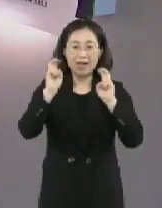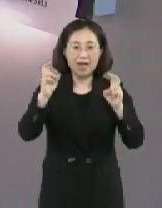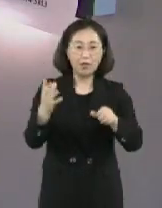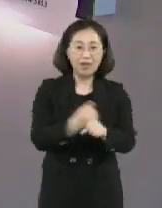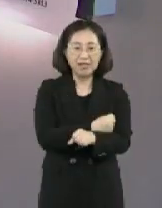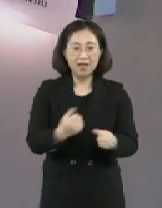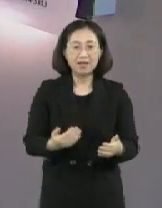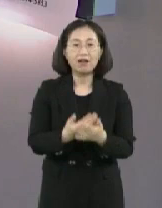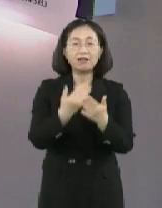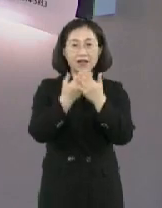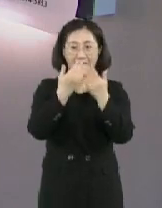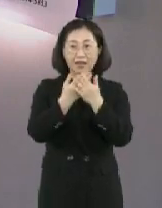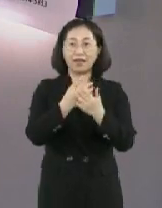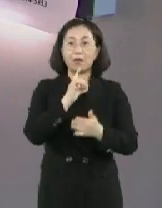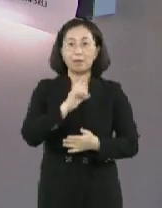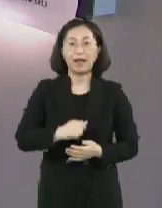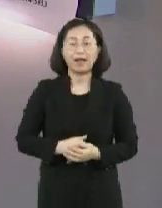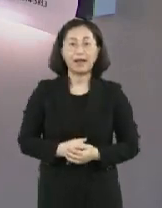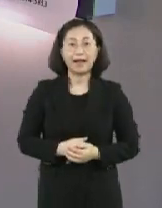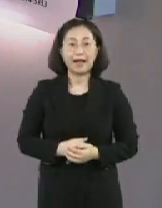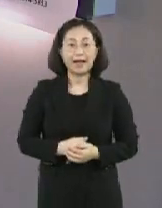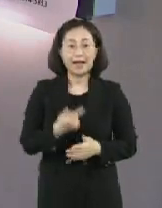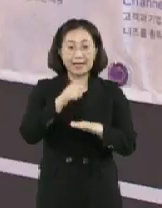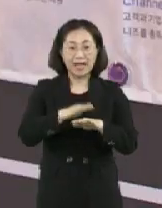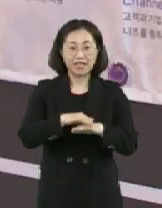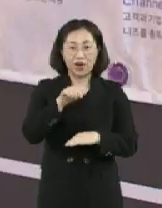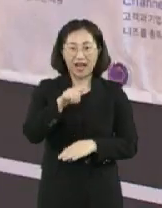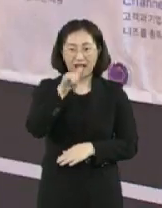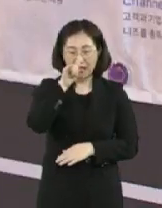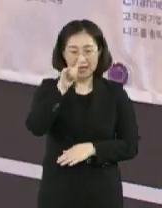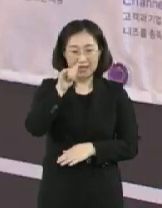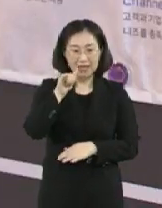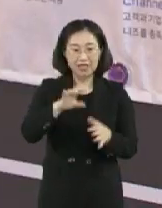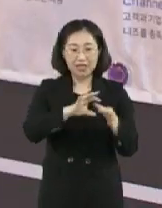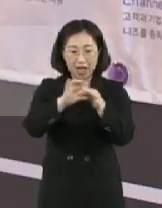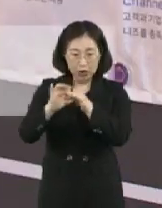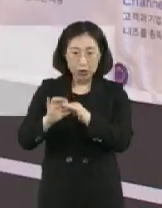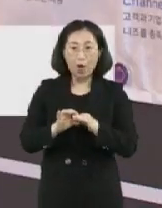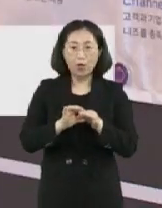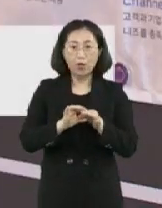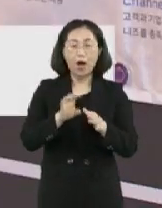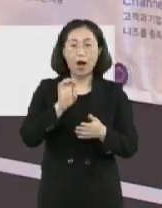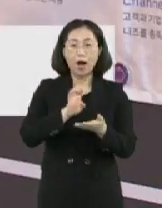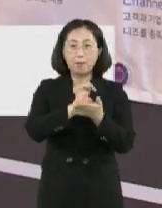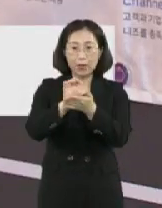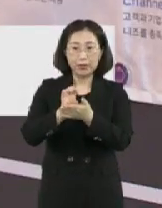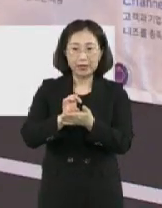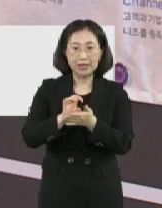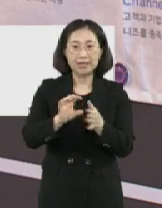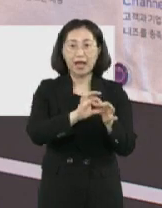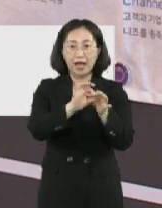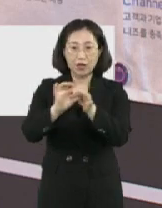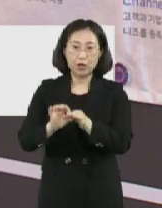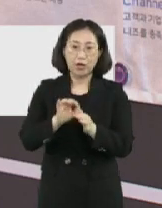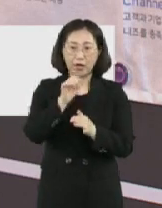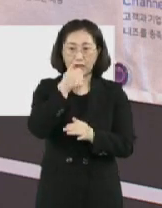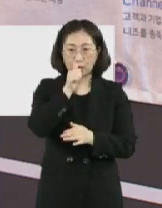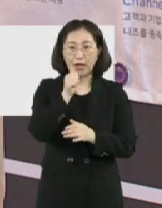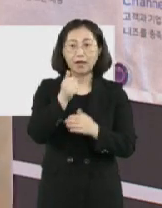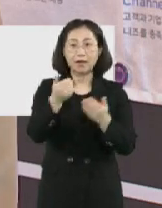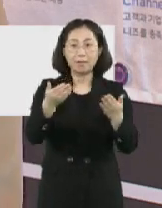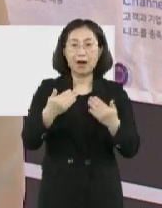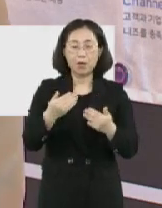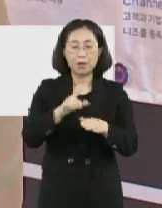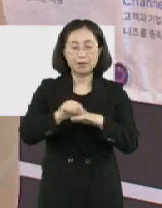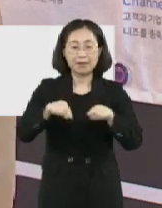괄목할 만한 성과를 거뒀습니다. 대전에 있는 연구 네트워크들이나 투자 펀드 네트워크들을 좀 더 많이 소개를 받게 됐고요. 지자체